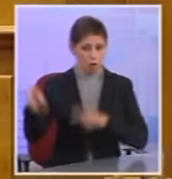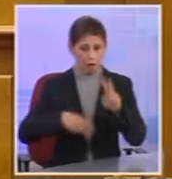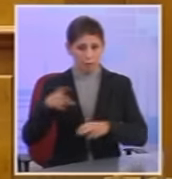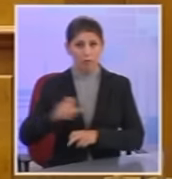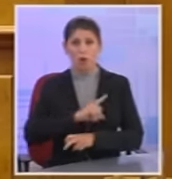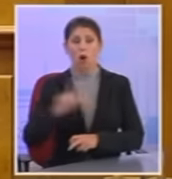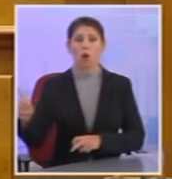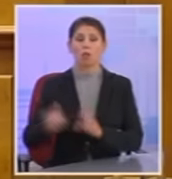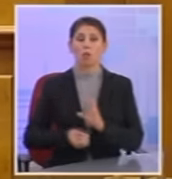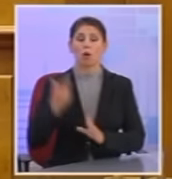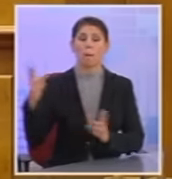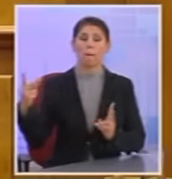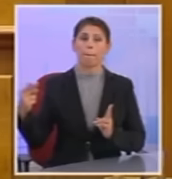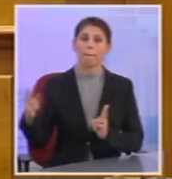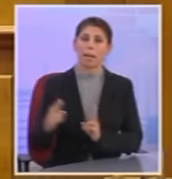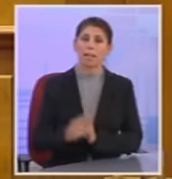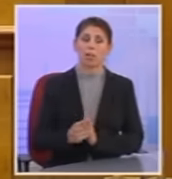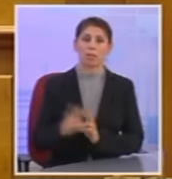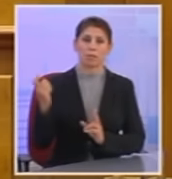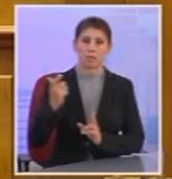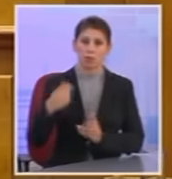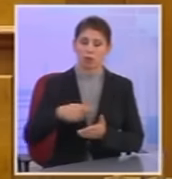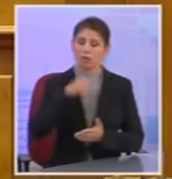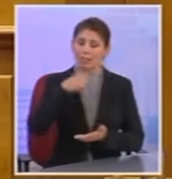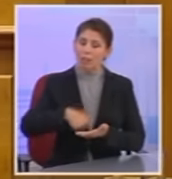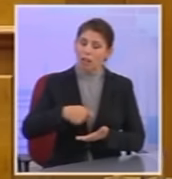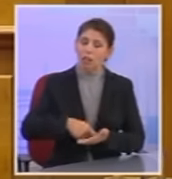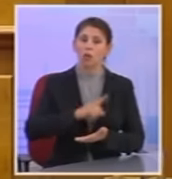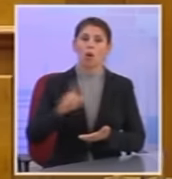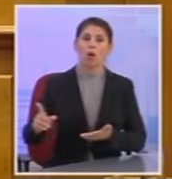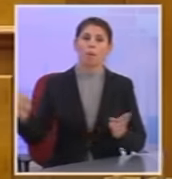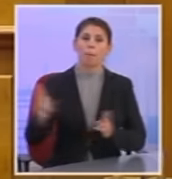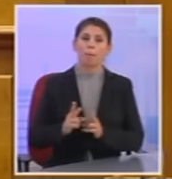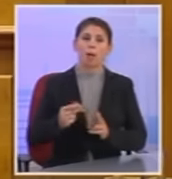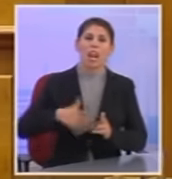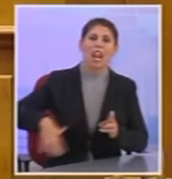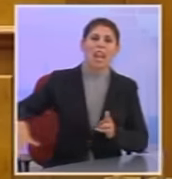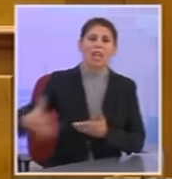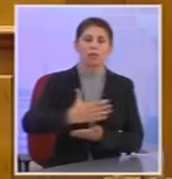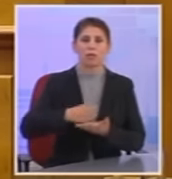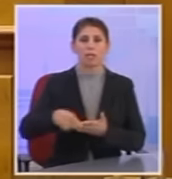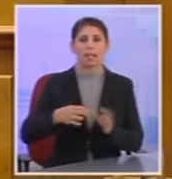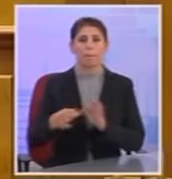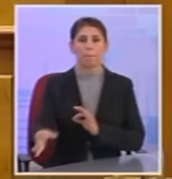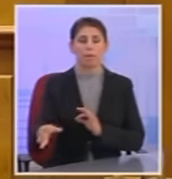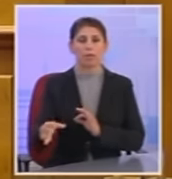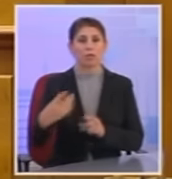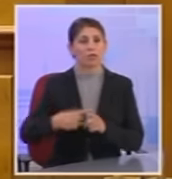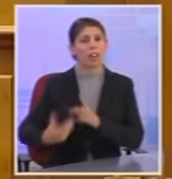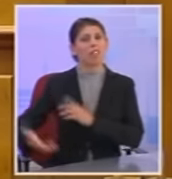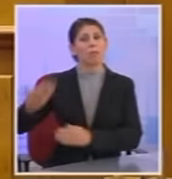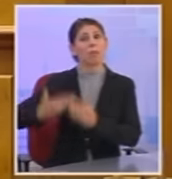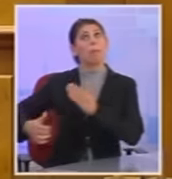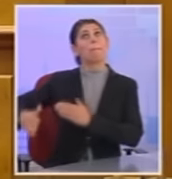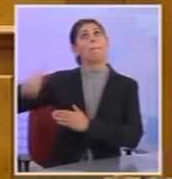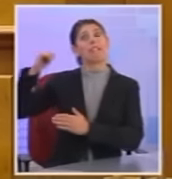νέες περικοπές μισθών και συντάξεων, όχι σε άλλη μείωση του λαϊκού εισοδήματος. Γιατί αυτά είναι μέτρα που πάνε τη χώρα πίσω, δεν την